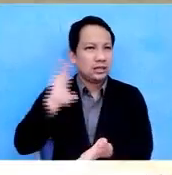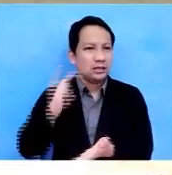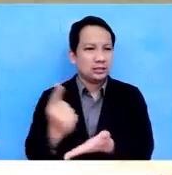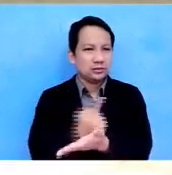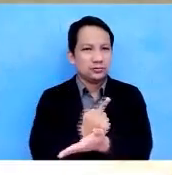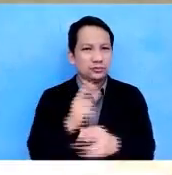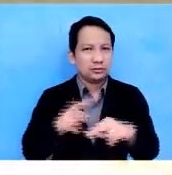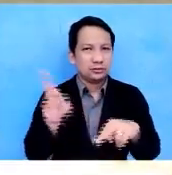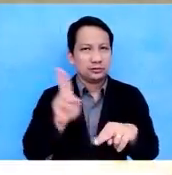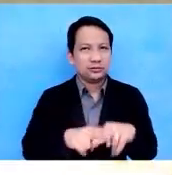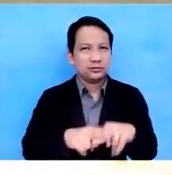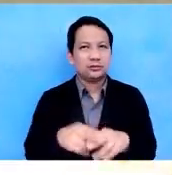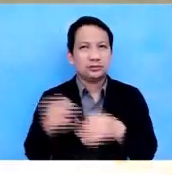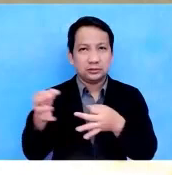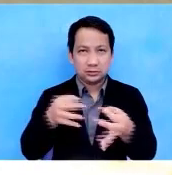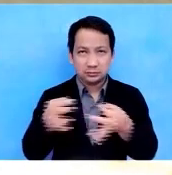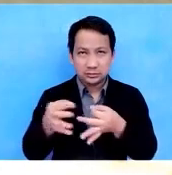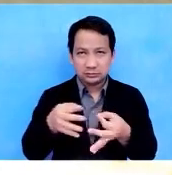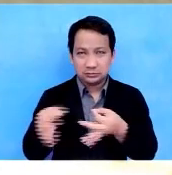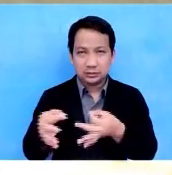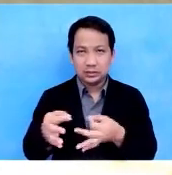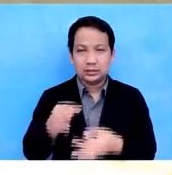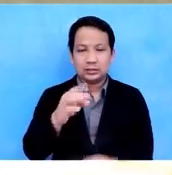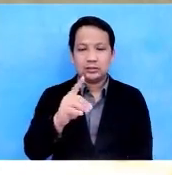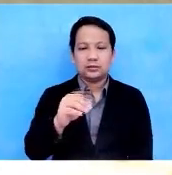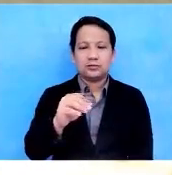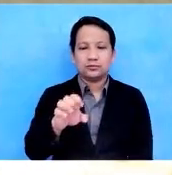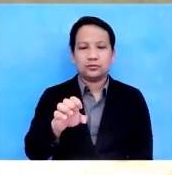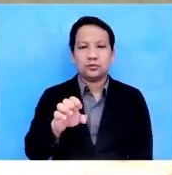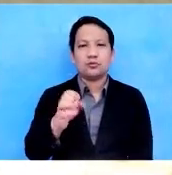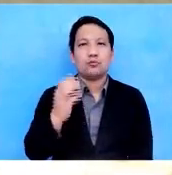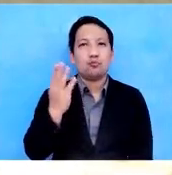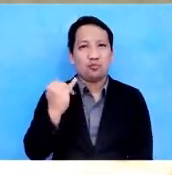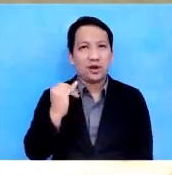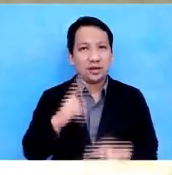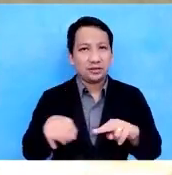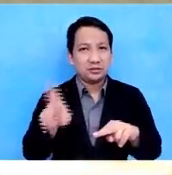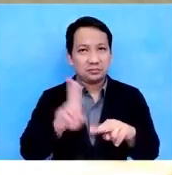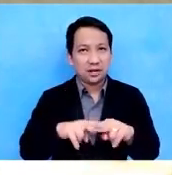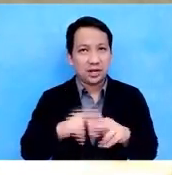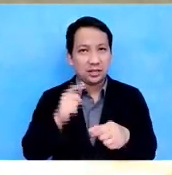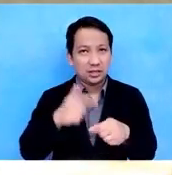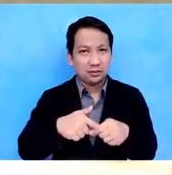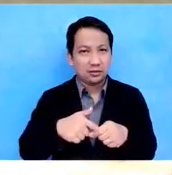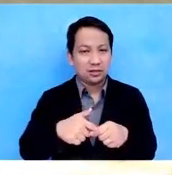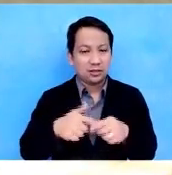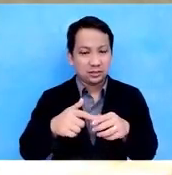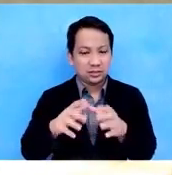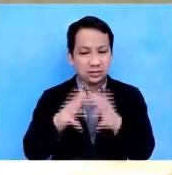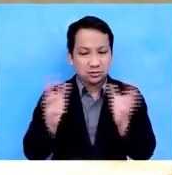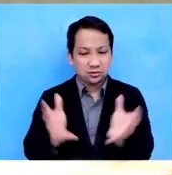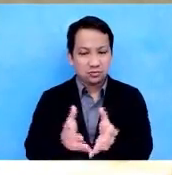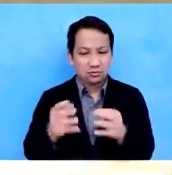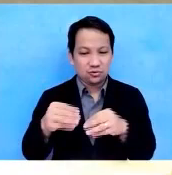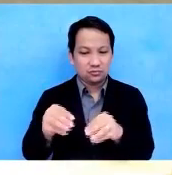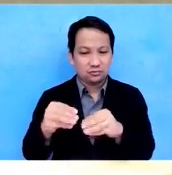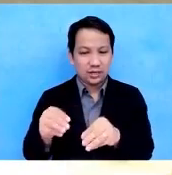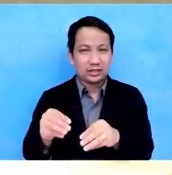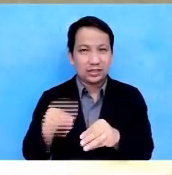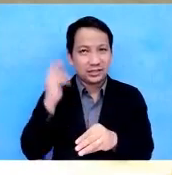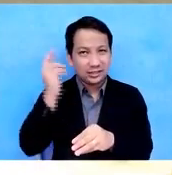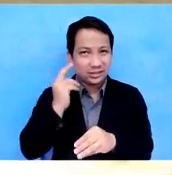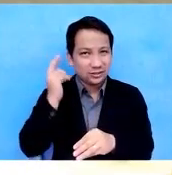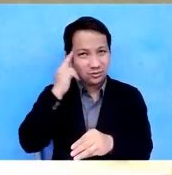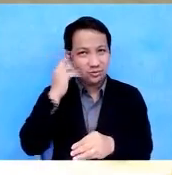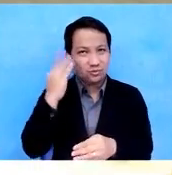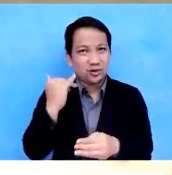linggo. Paliwanag ng Department of Energy, dulot ng paggalaw sa presyo ng krudo sa pandaigdigang merkado, ang oil price